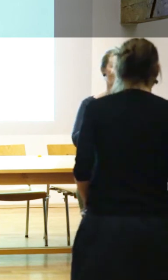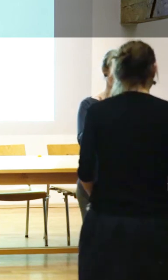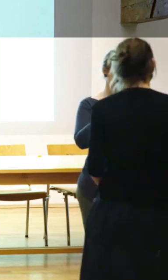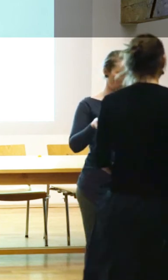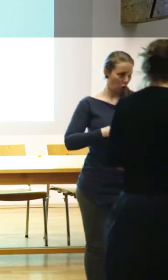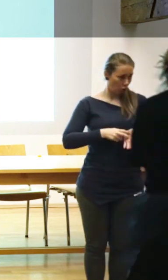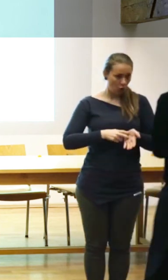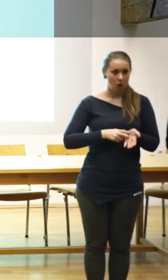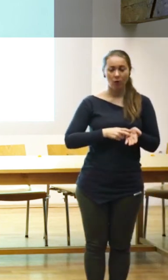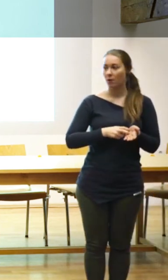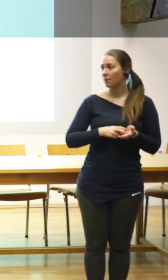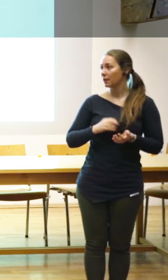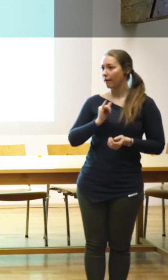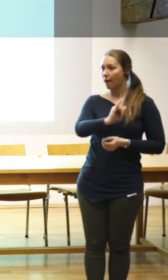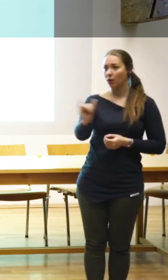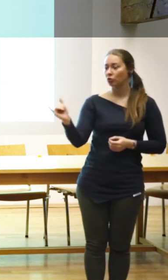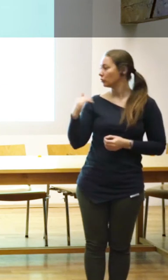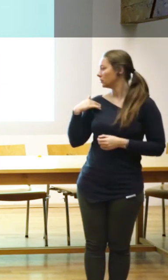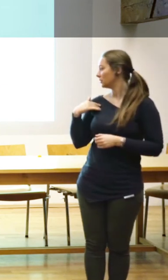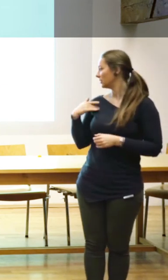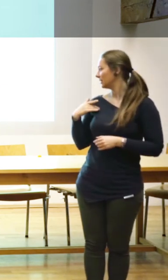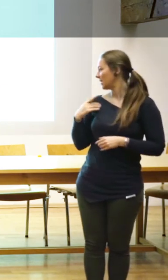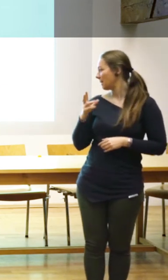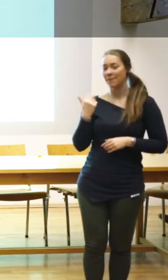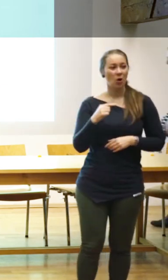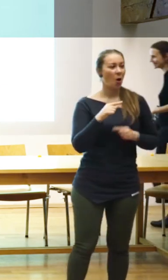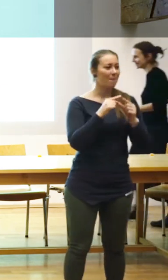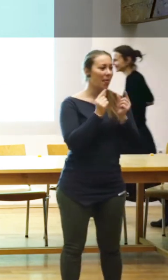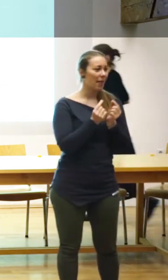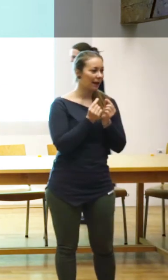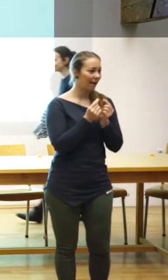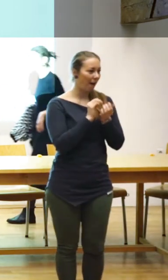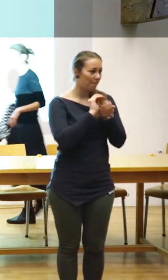si sednout každý ke svému dílku mandarinky, který jsme tady dostali.